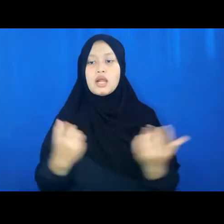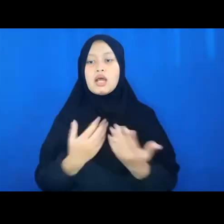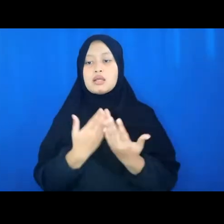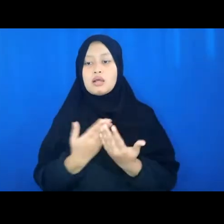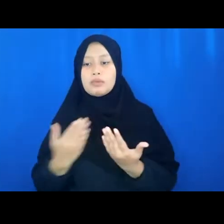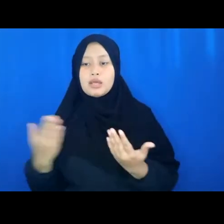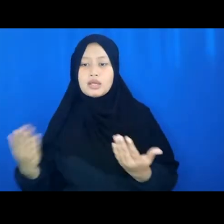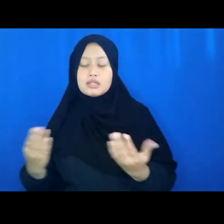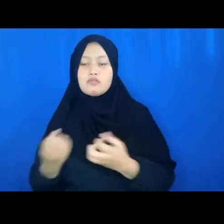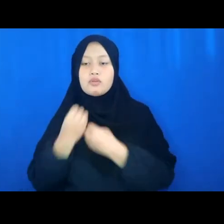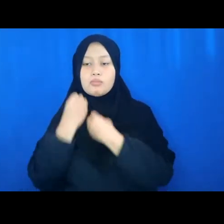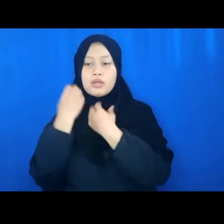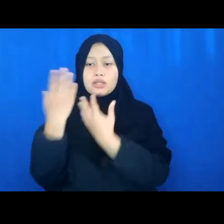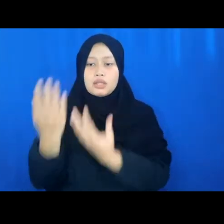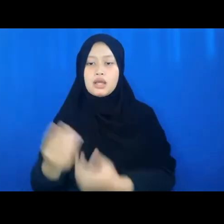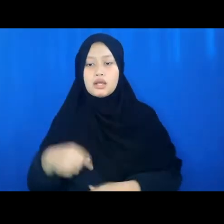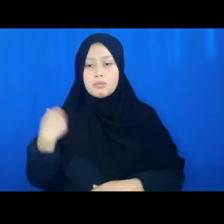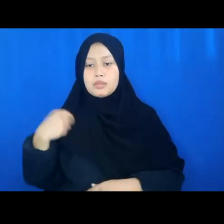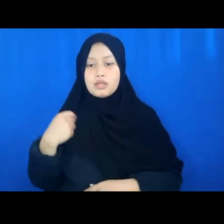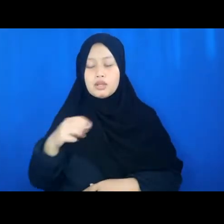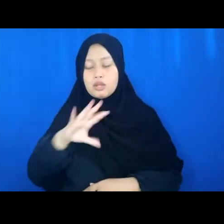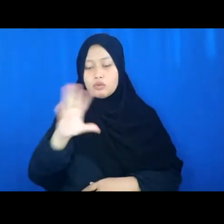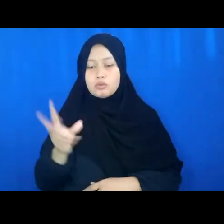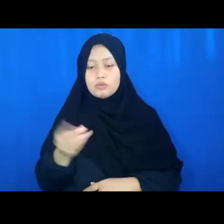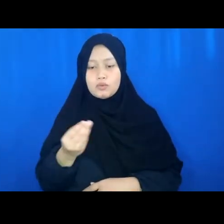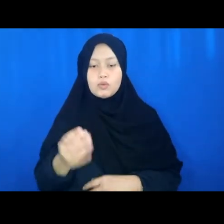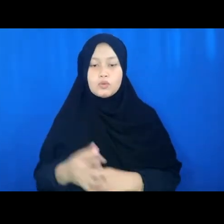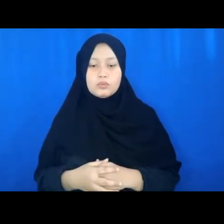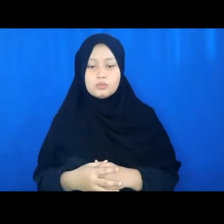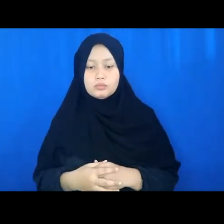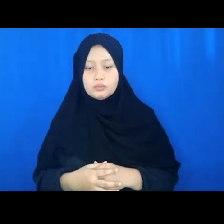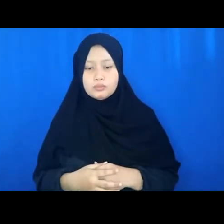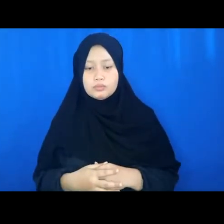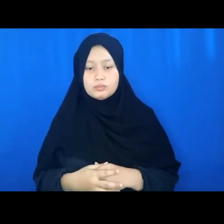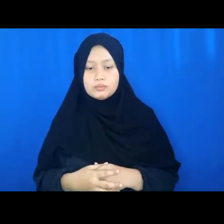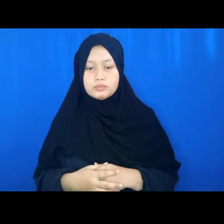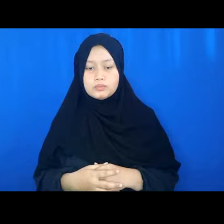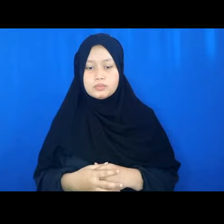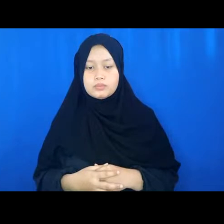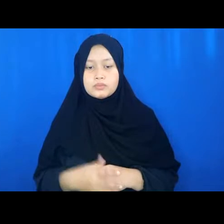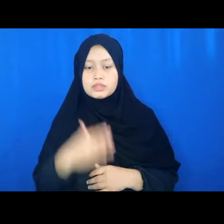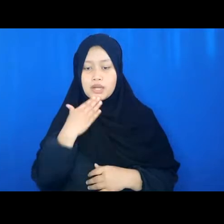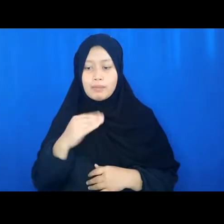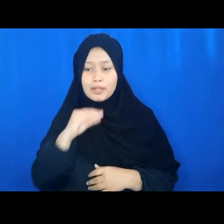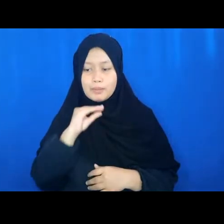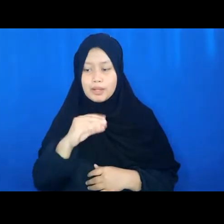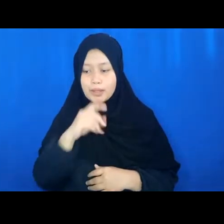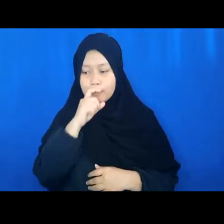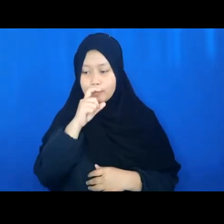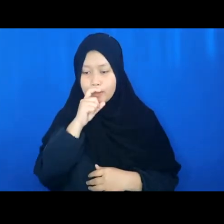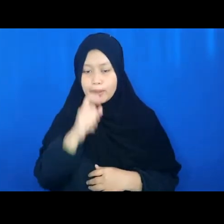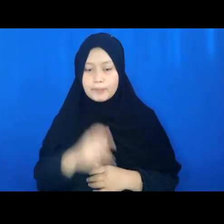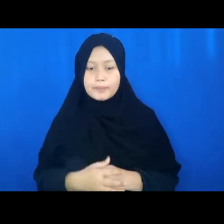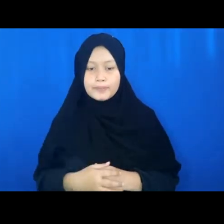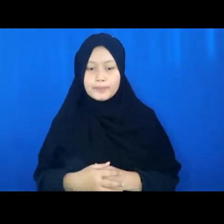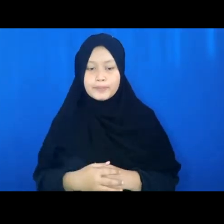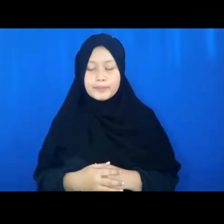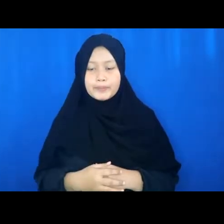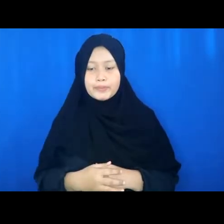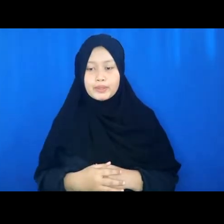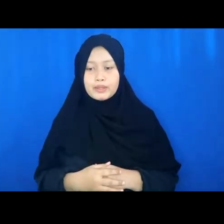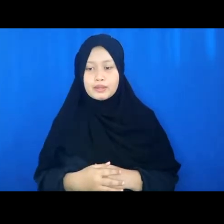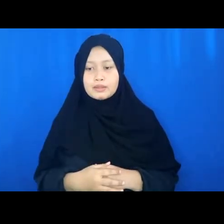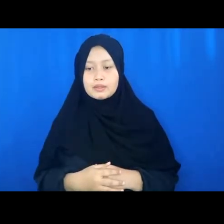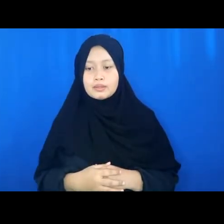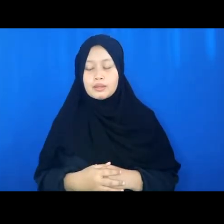Informatika Kementerian komunikasi dan Informatika Republik Indonesia Selamat pagi Pak Bapak